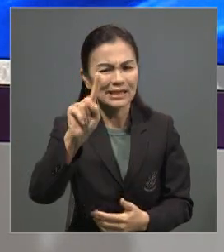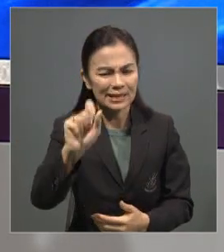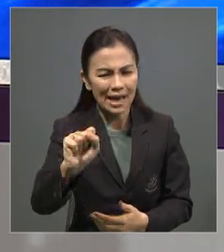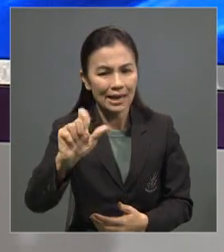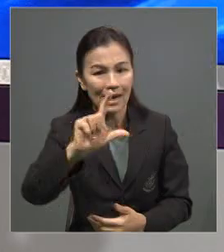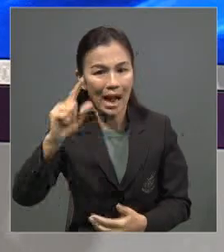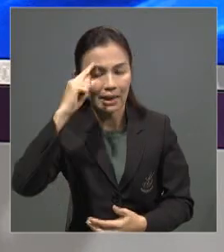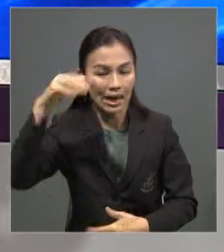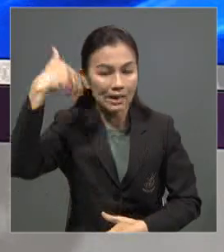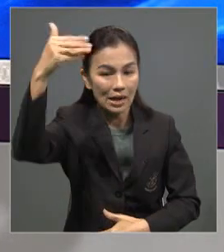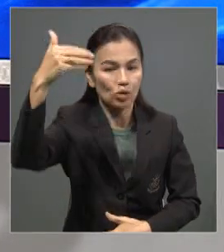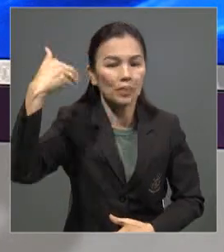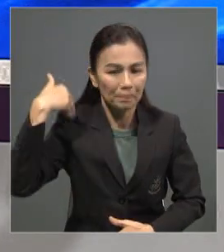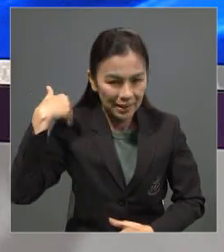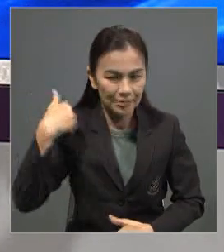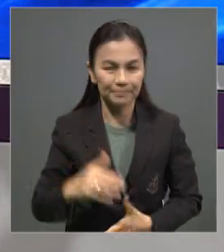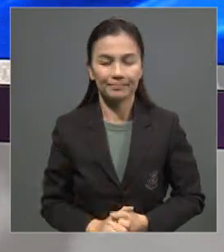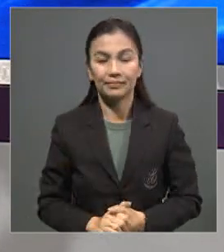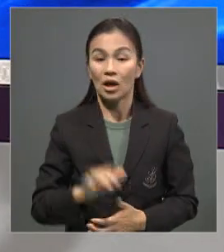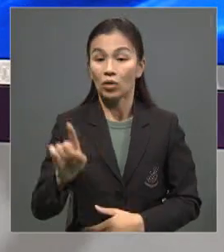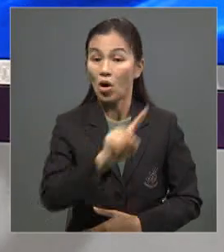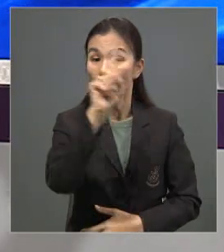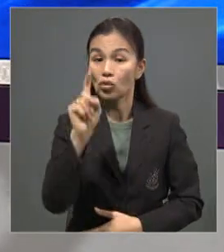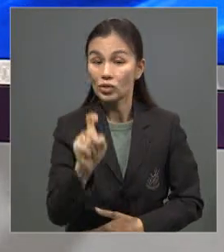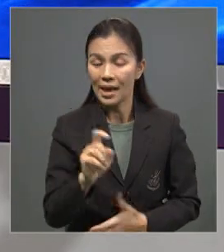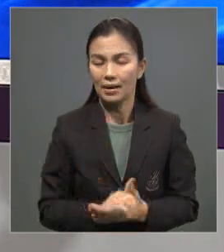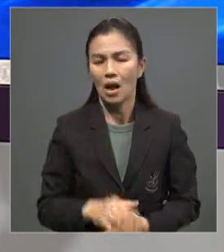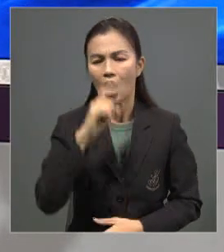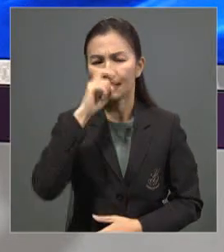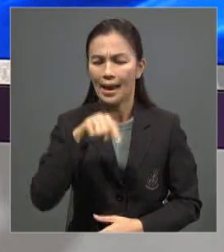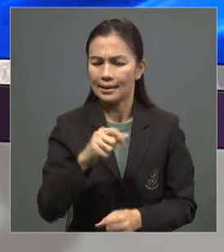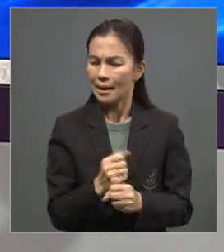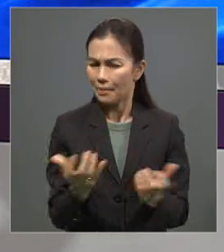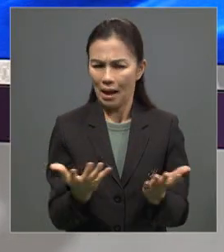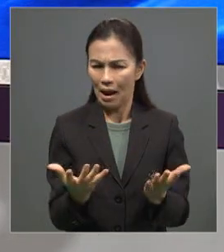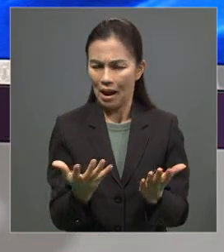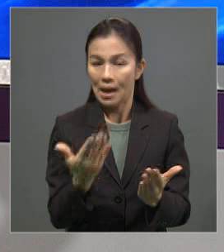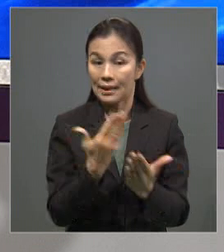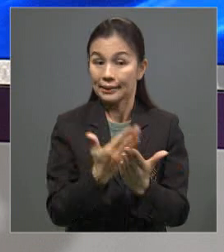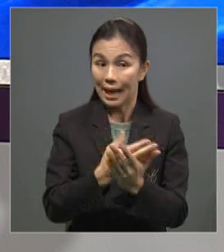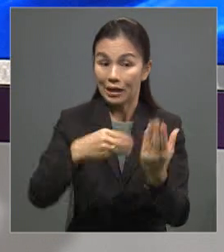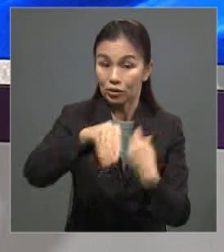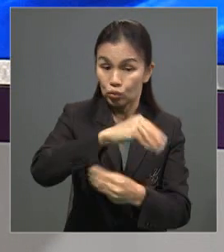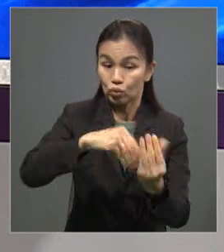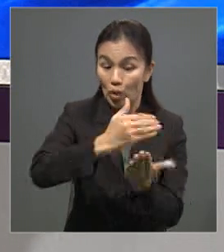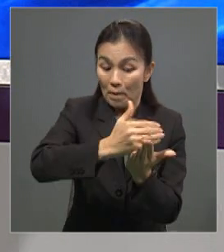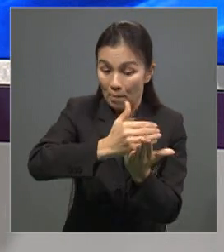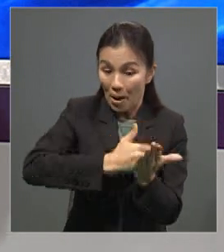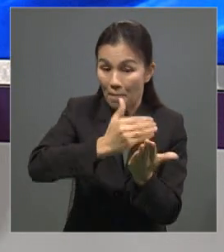ทในอนาคตอย่างแน่นอนคำถามก็คือแล้วไทยทำอะไรบ้างเพื่อชิงส่วนแบ่งตลาดในอุตสาหกรรม